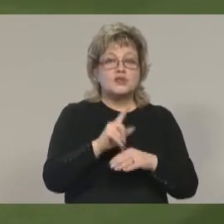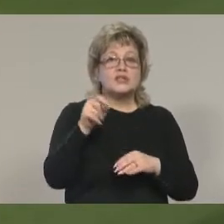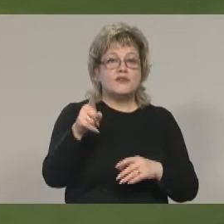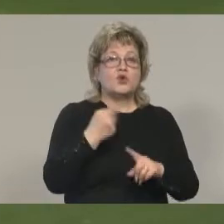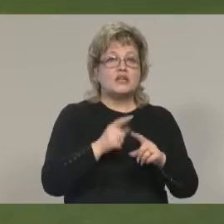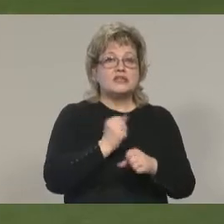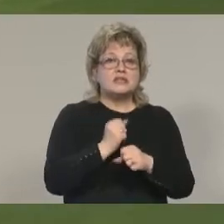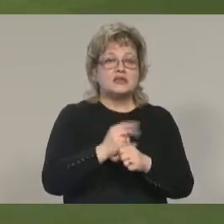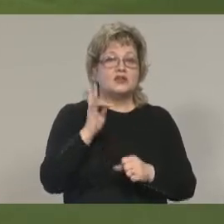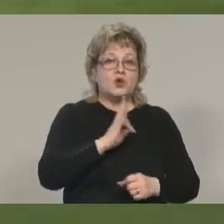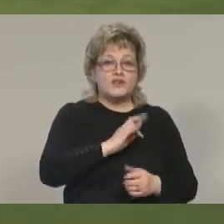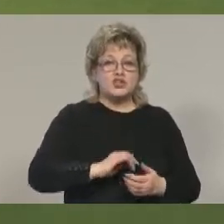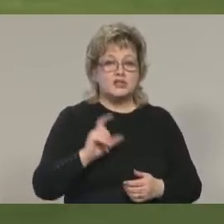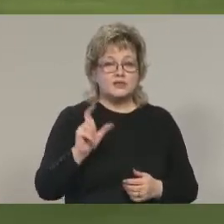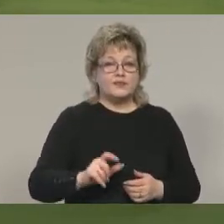это сделал норвежец.